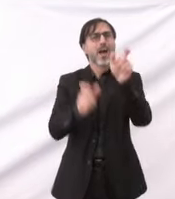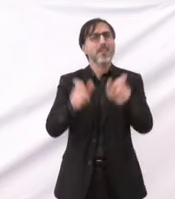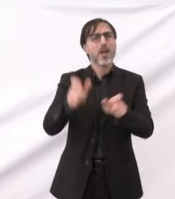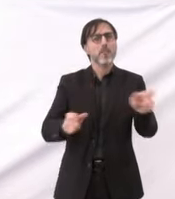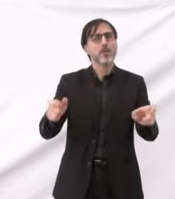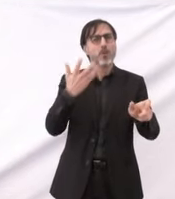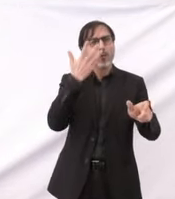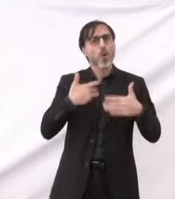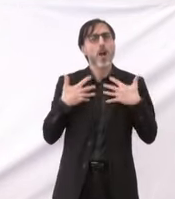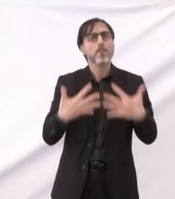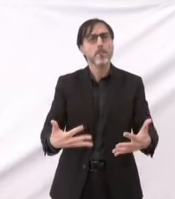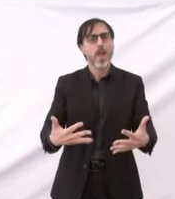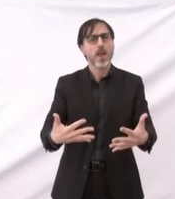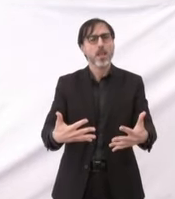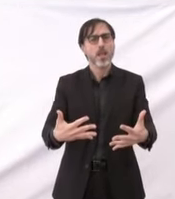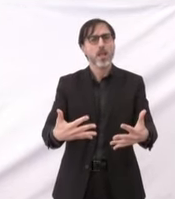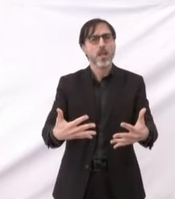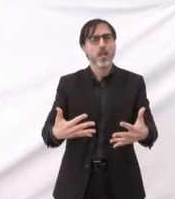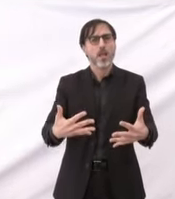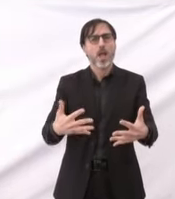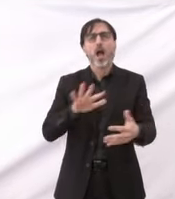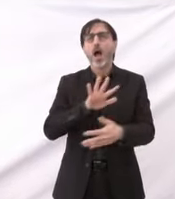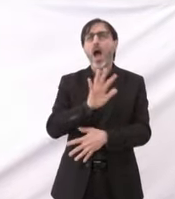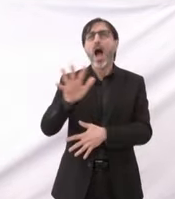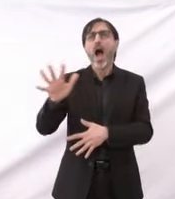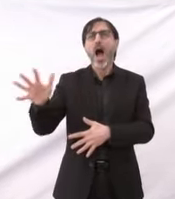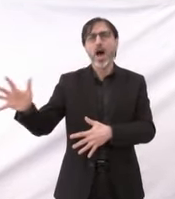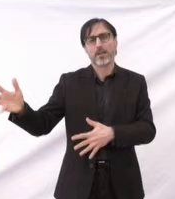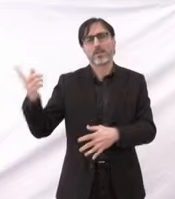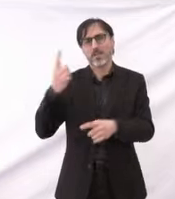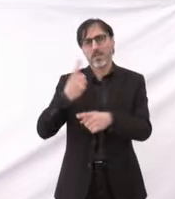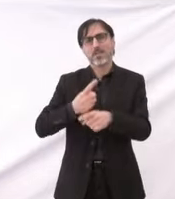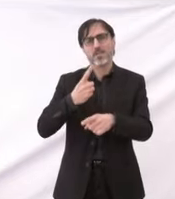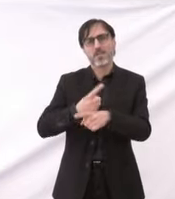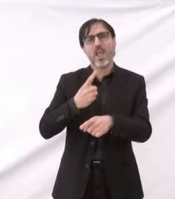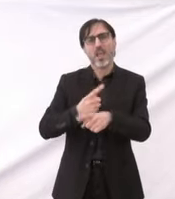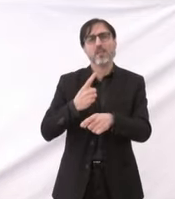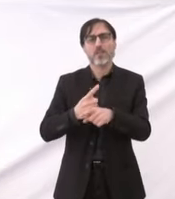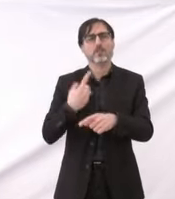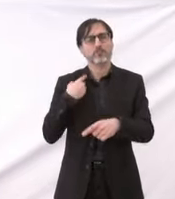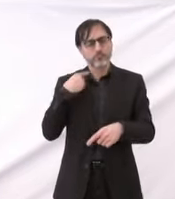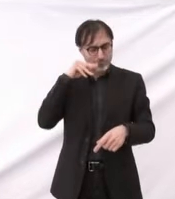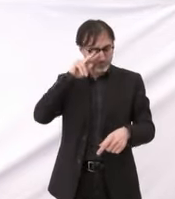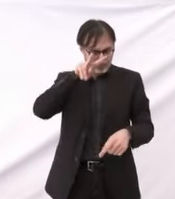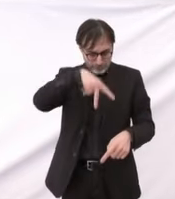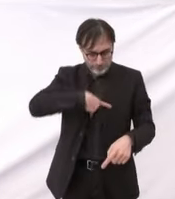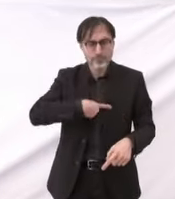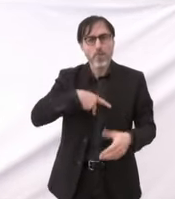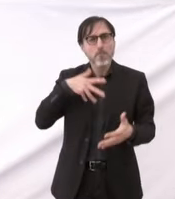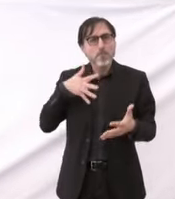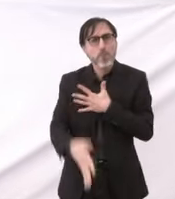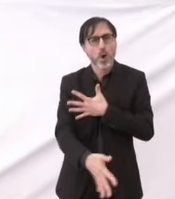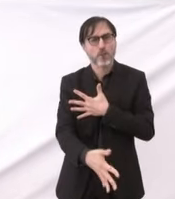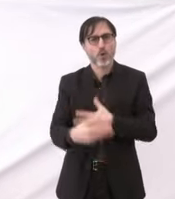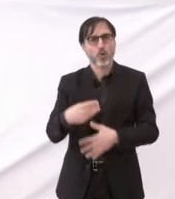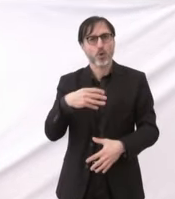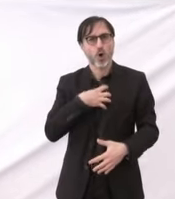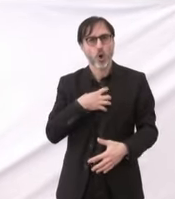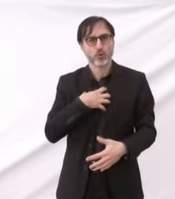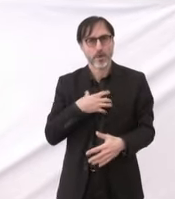che vuole bene, che sono altri che devono farsi degli esami profondi di